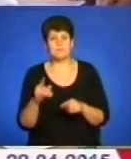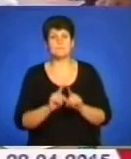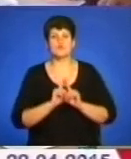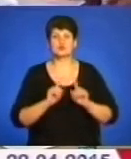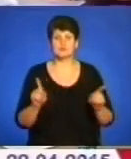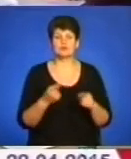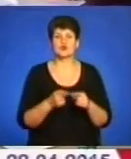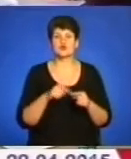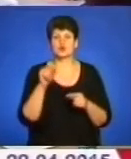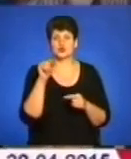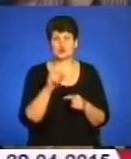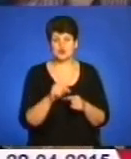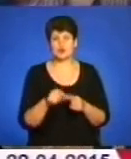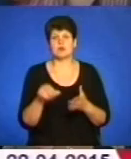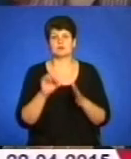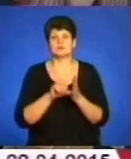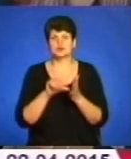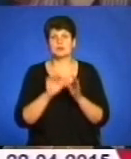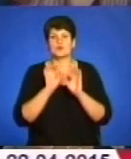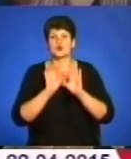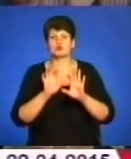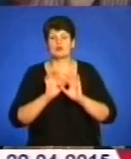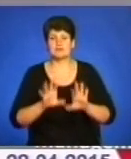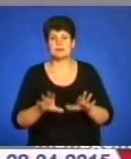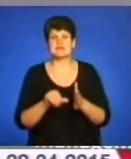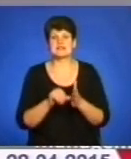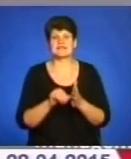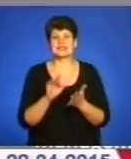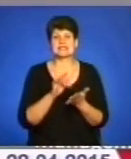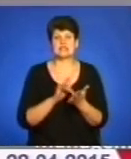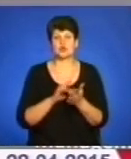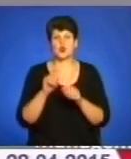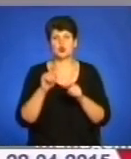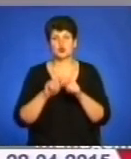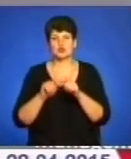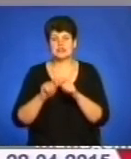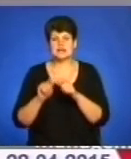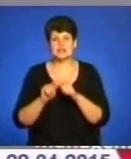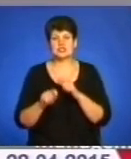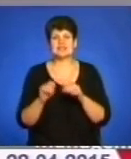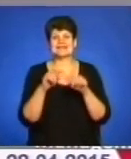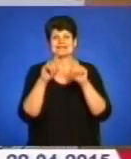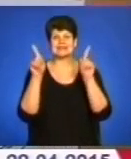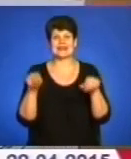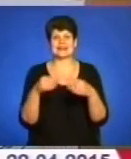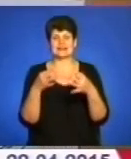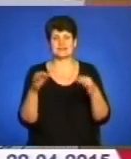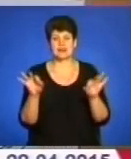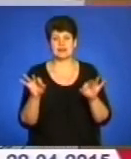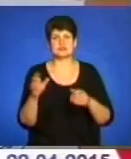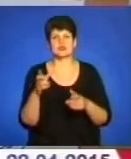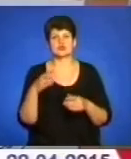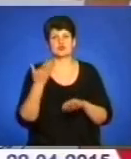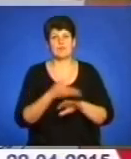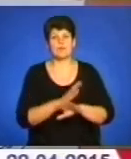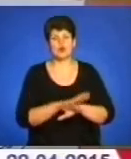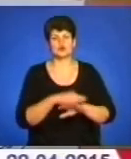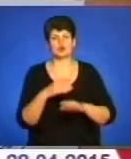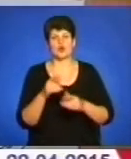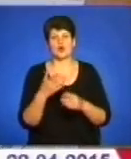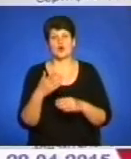цього процесу присутнім розповіли представники Центру досліджень, атестації і сертифікації ОБАК з польського міста